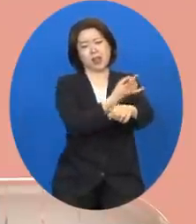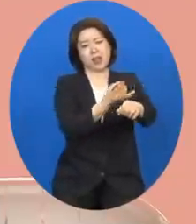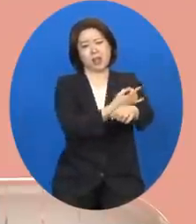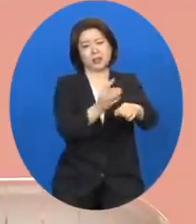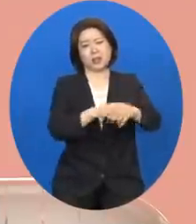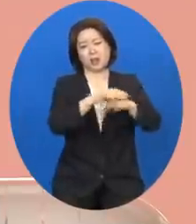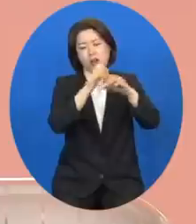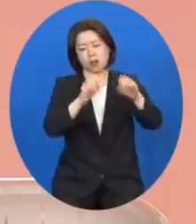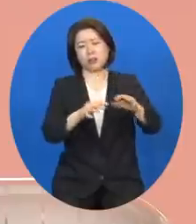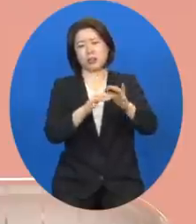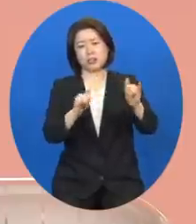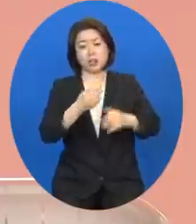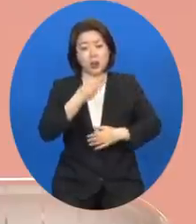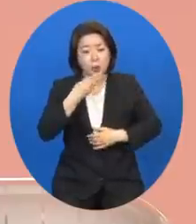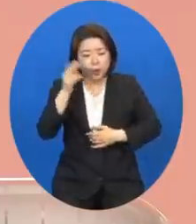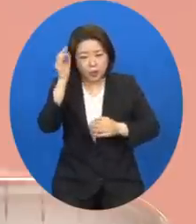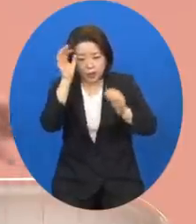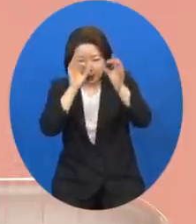없도록 살피라.